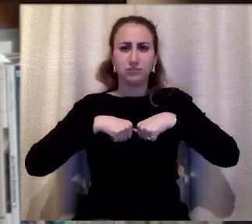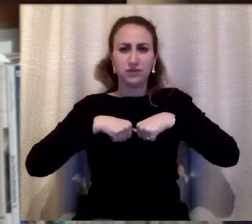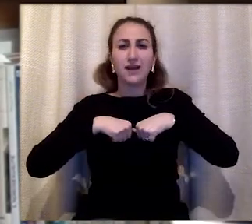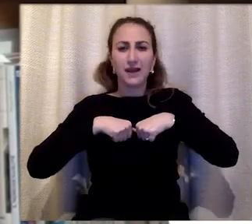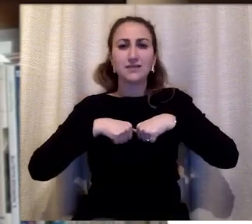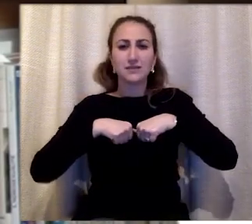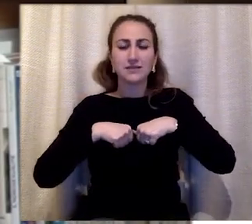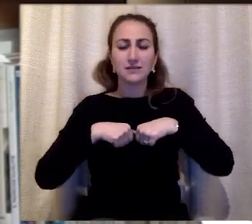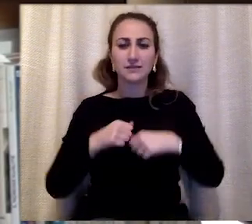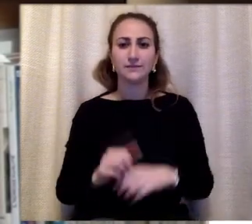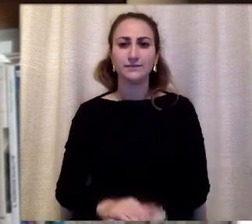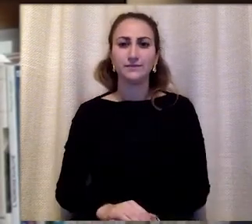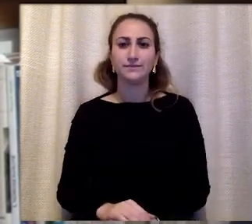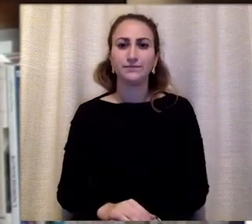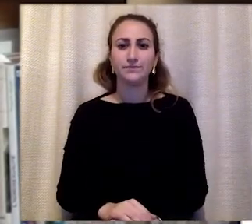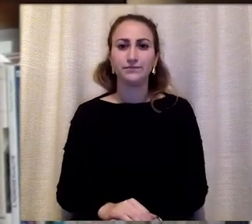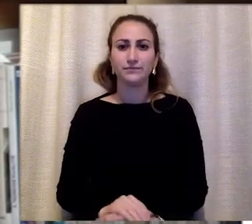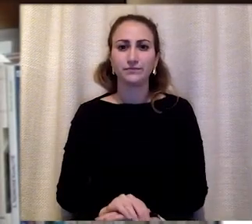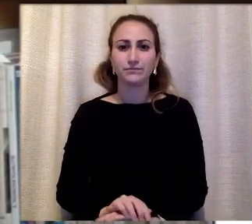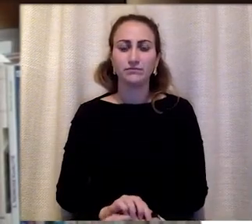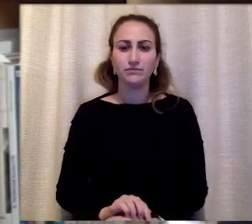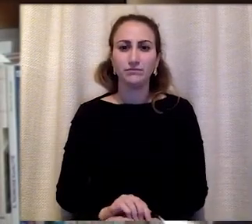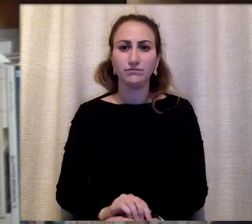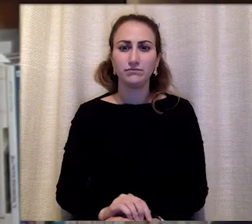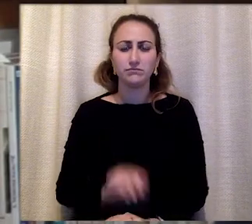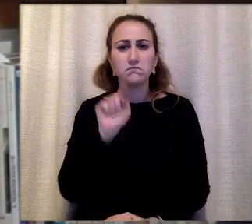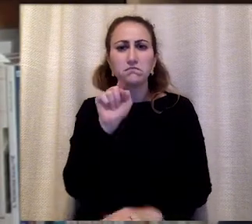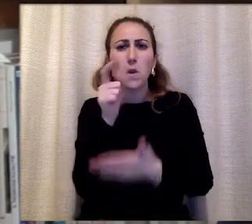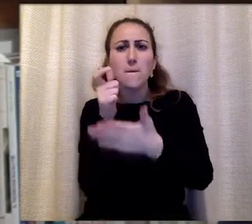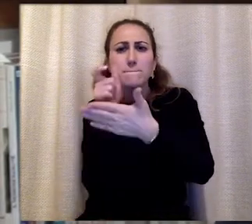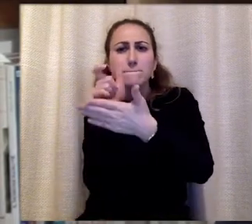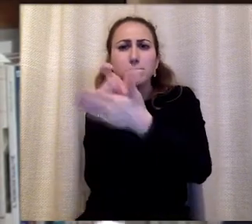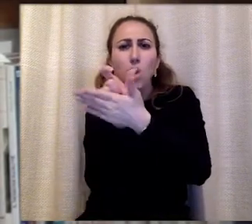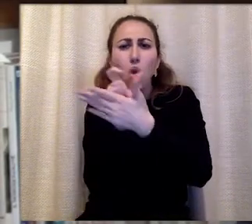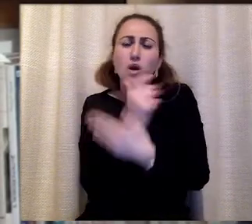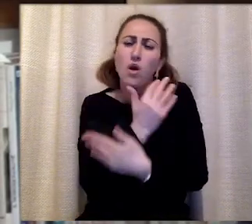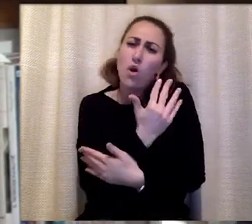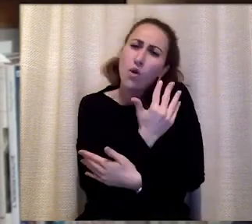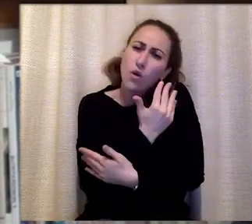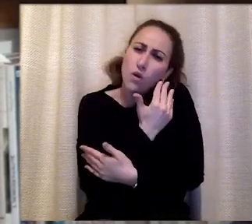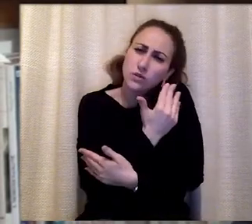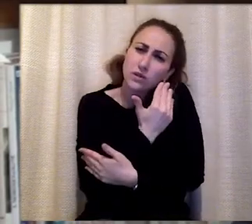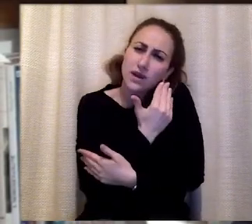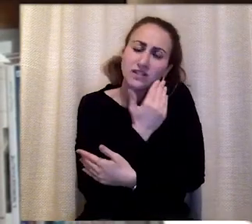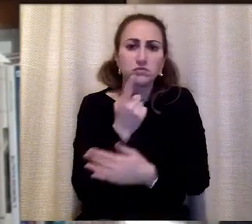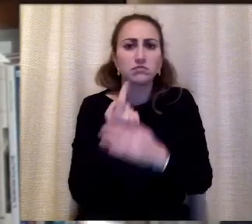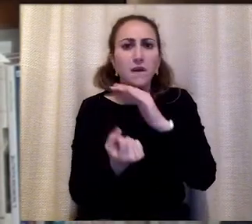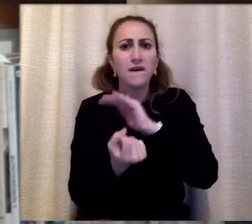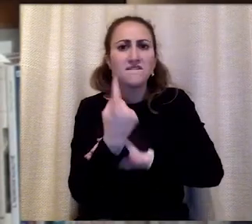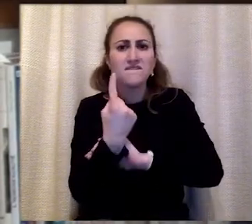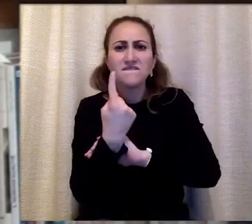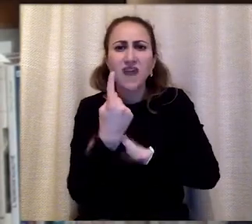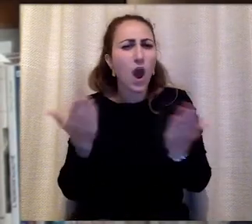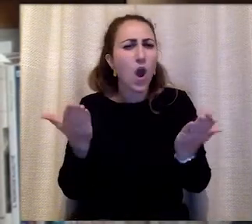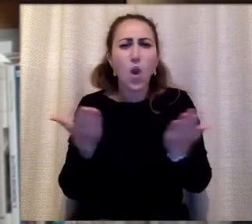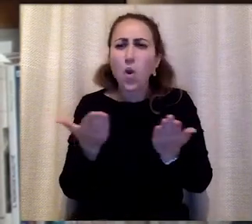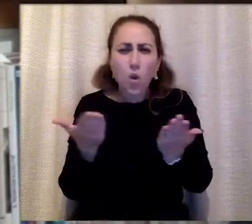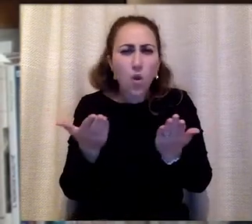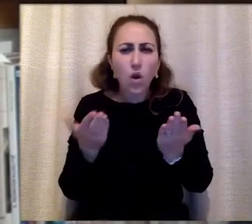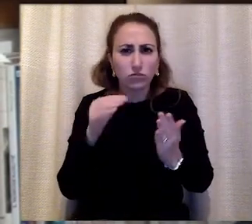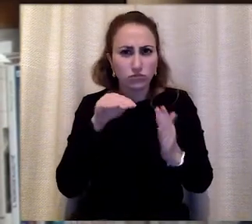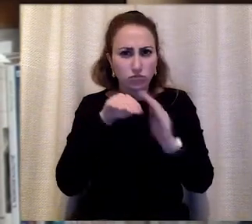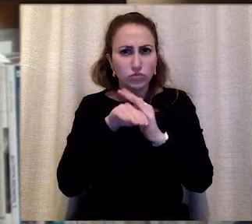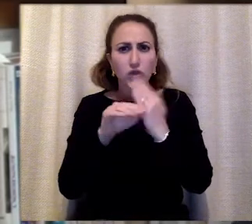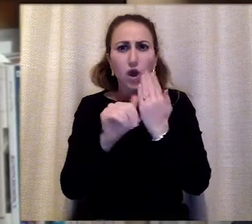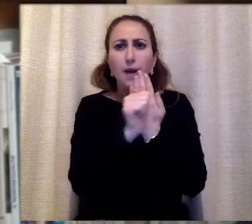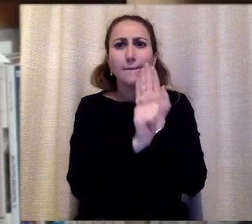que le mot consolation vient d'un mot qu'on trouve à 28 occasions dans